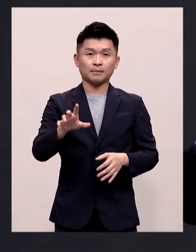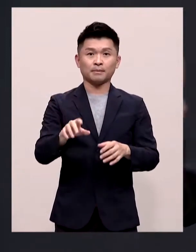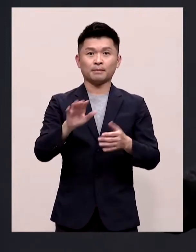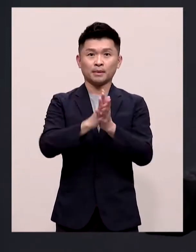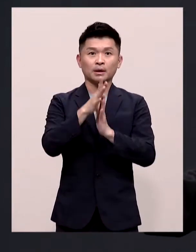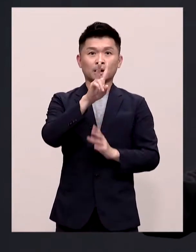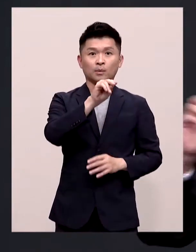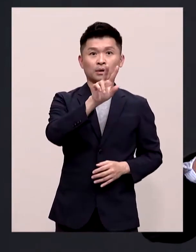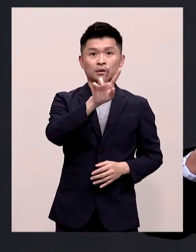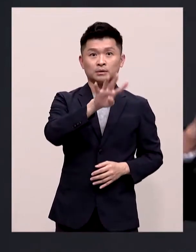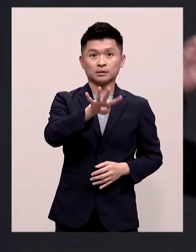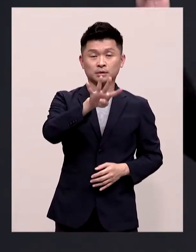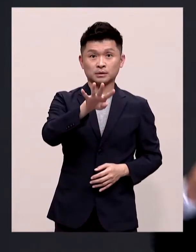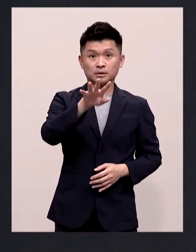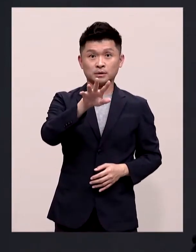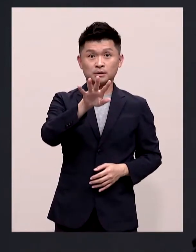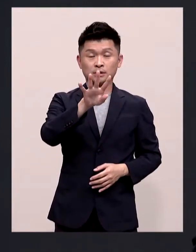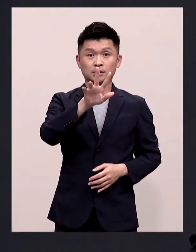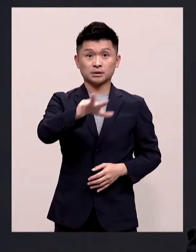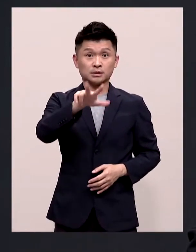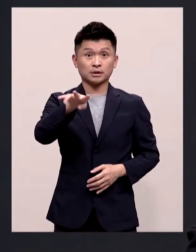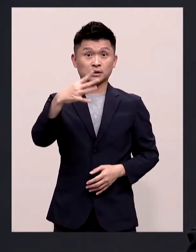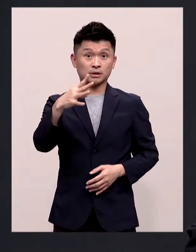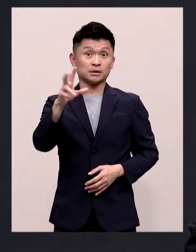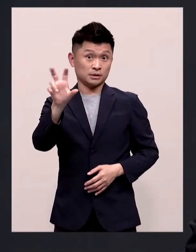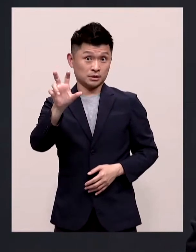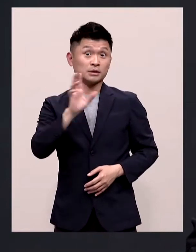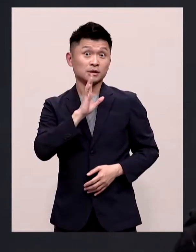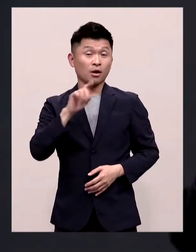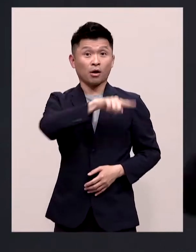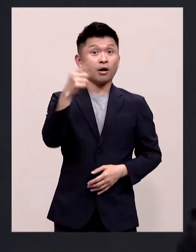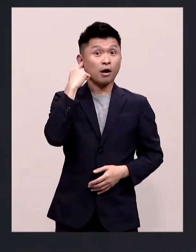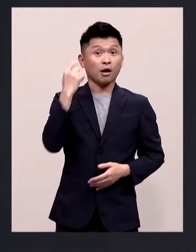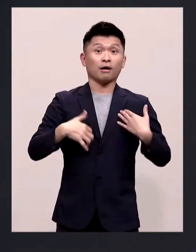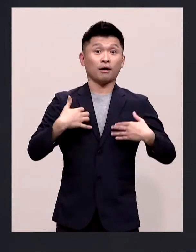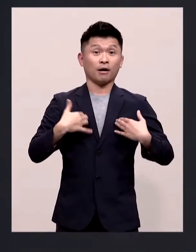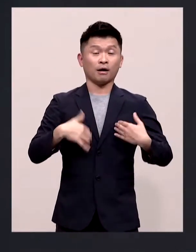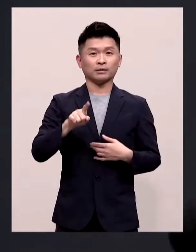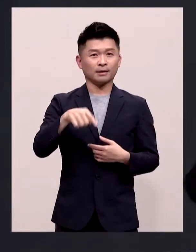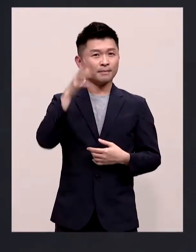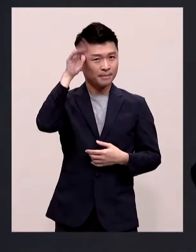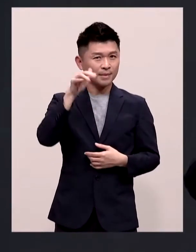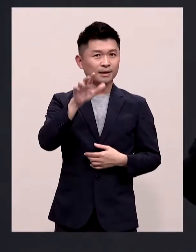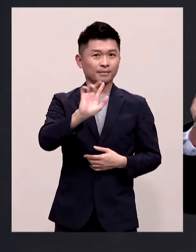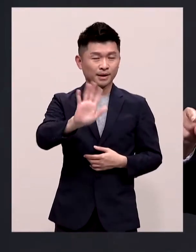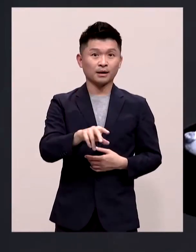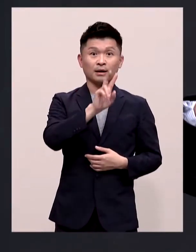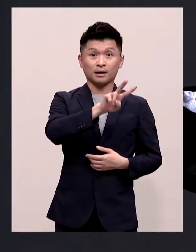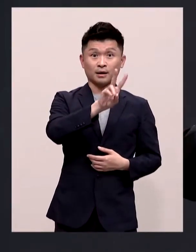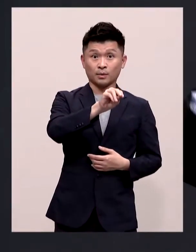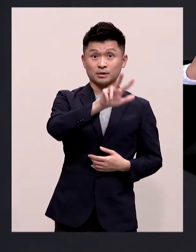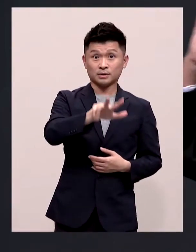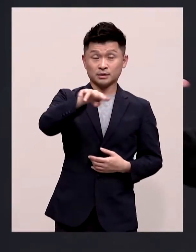27470現在聽起來這個樓剛好像很高興但是 你人家又拆頭下去了274